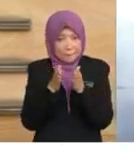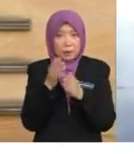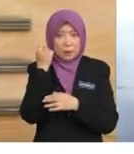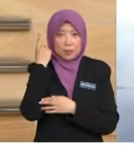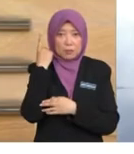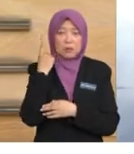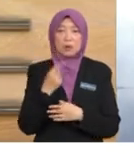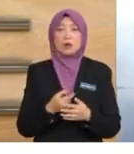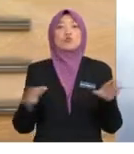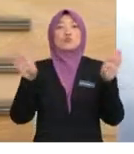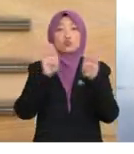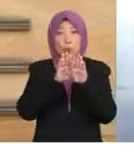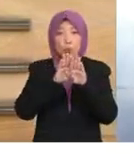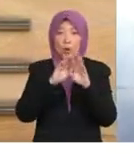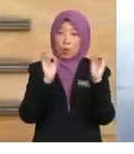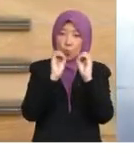kosong tu.